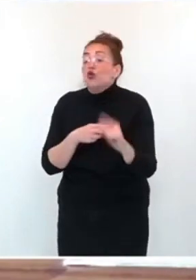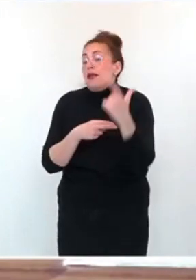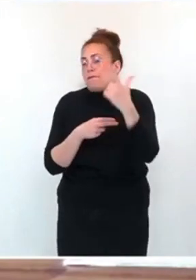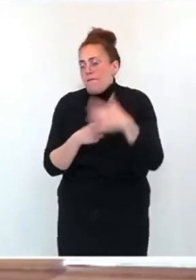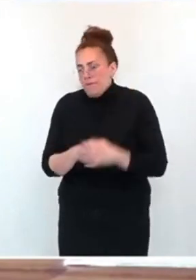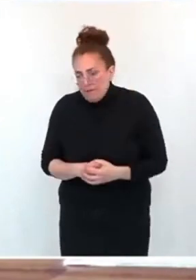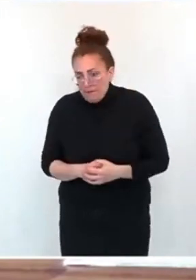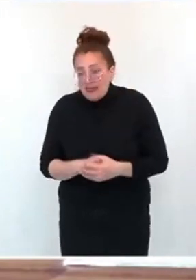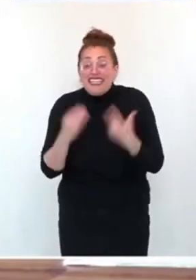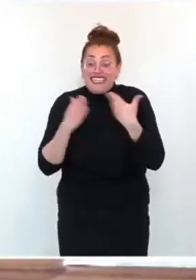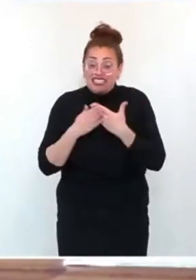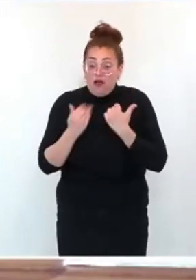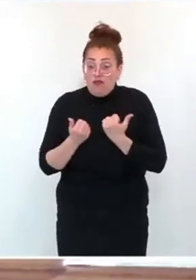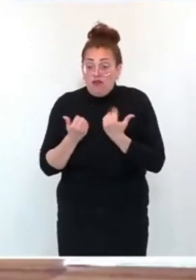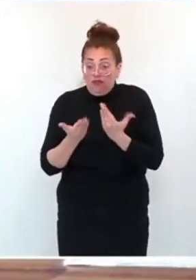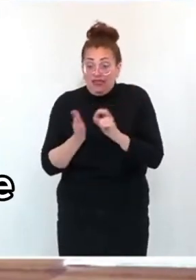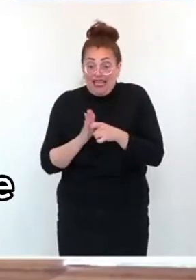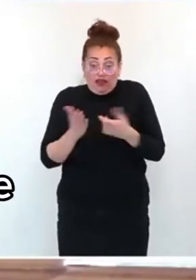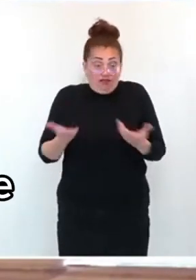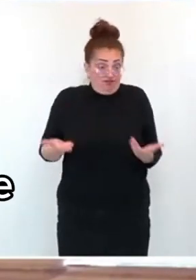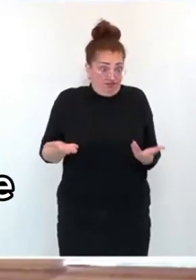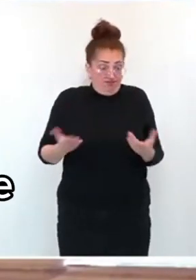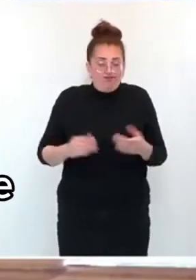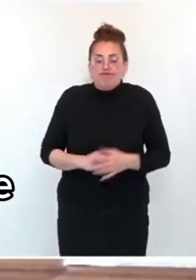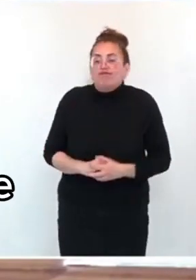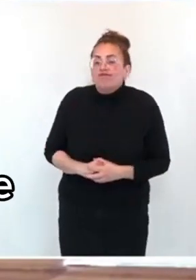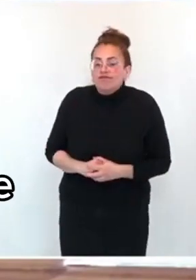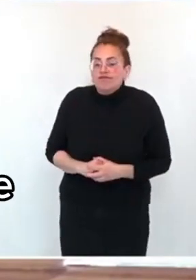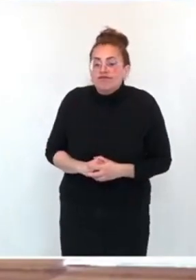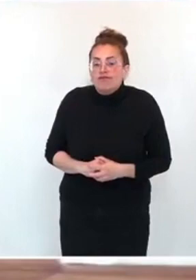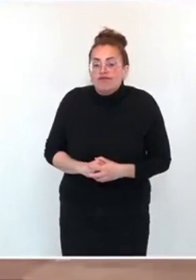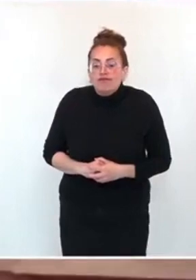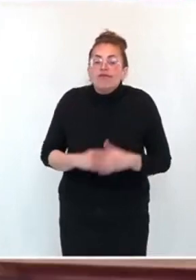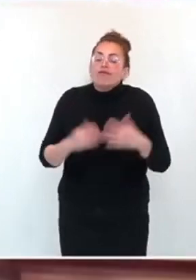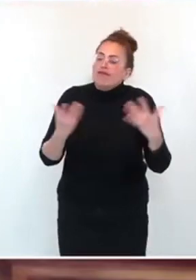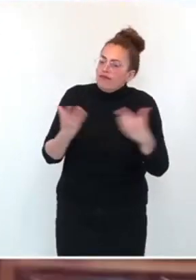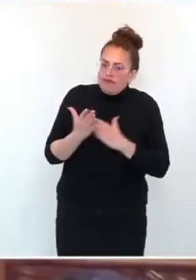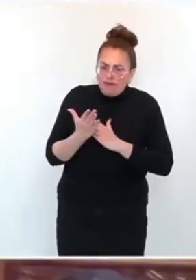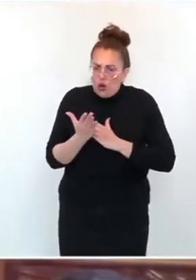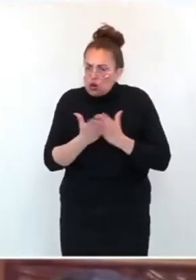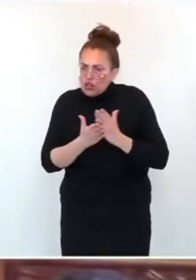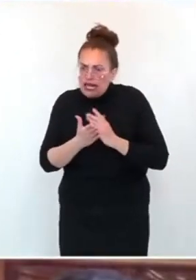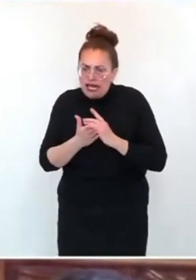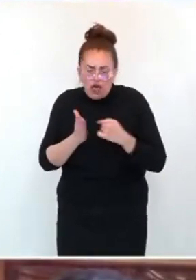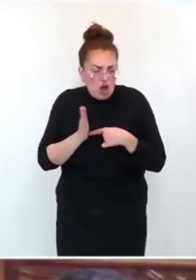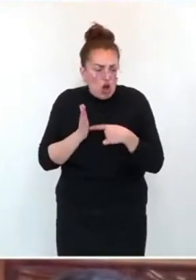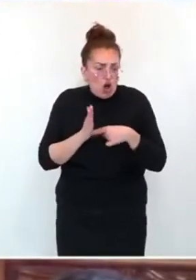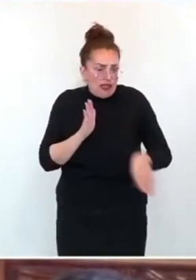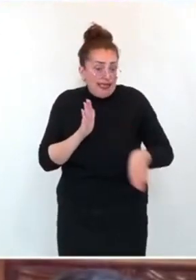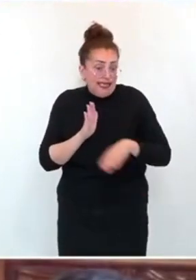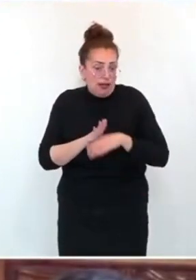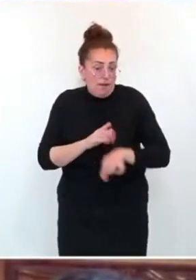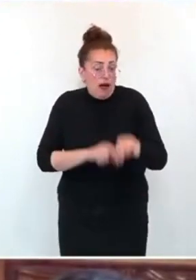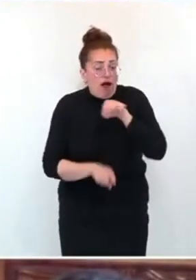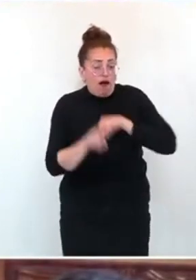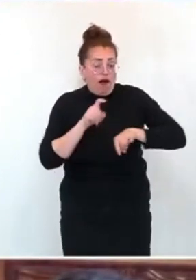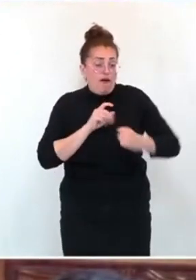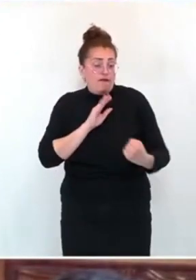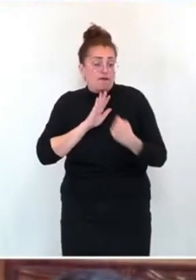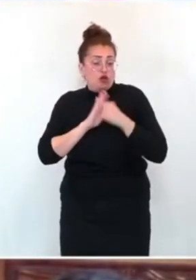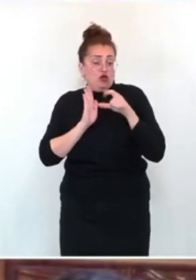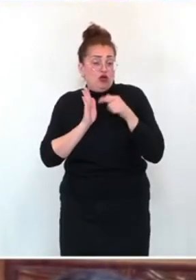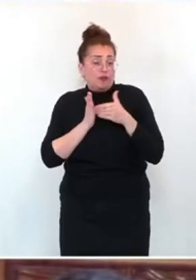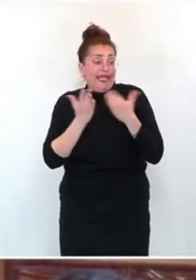cette délibération. Ce qui est certain, c'est que le projet Euratlantique, il a été défini en 2010 et à l'époque, déjà, nous